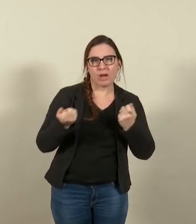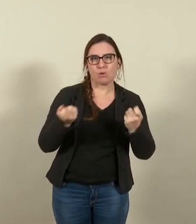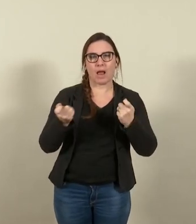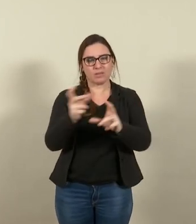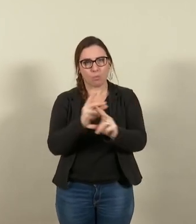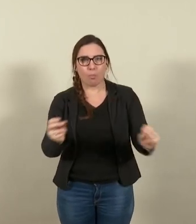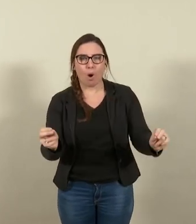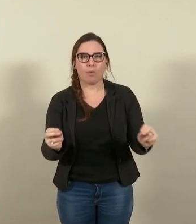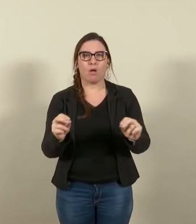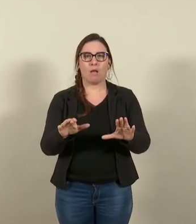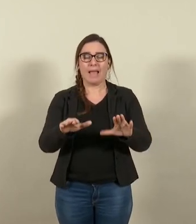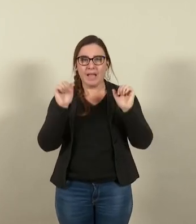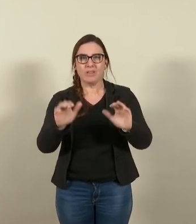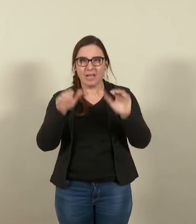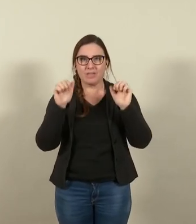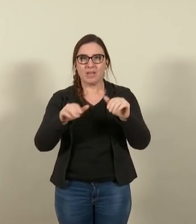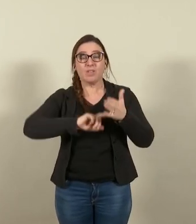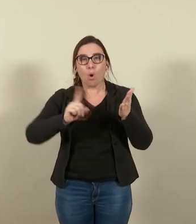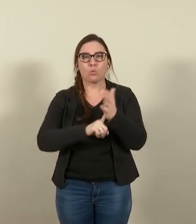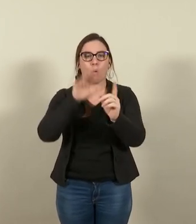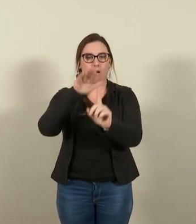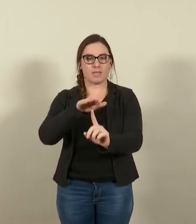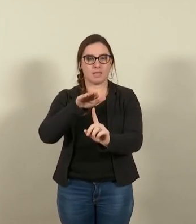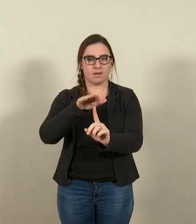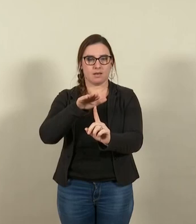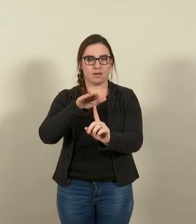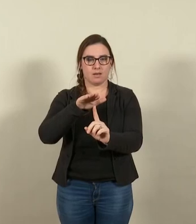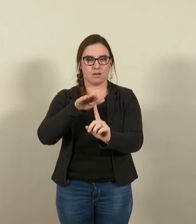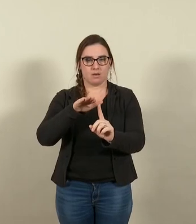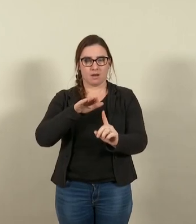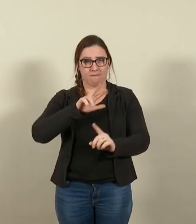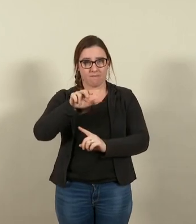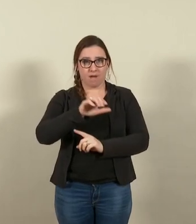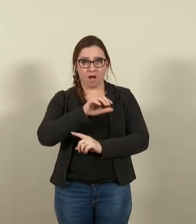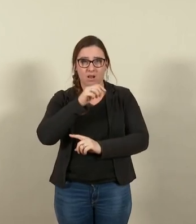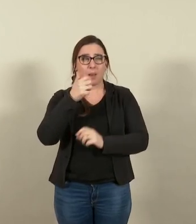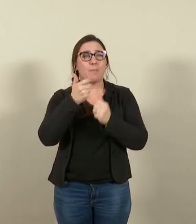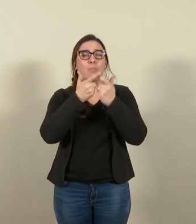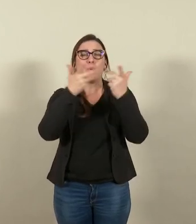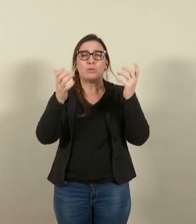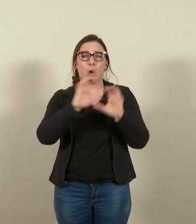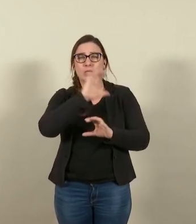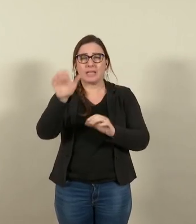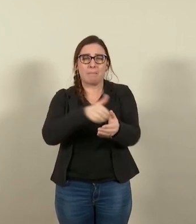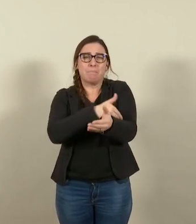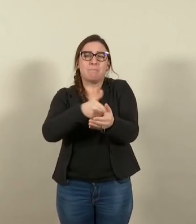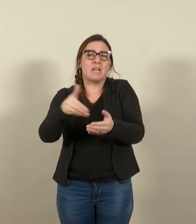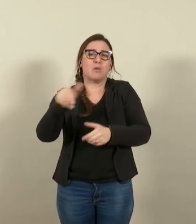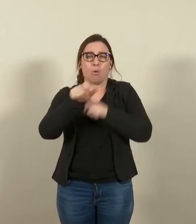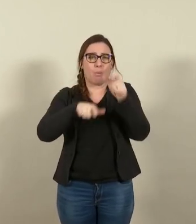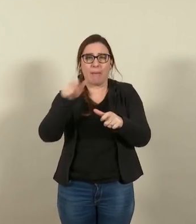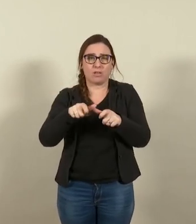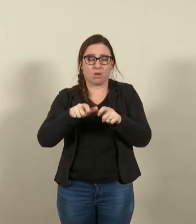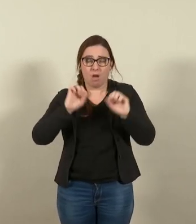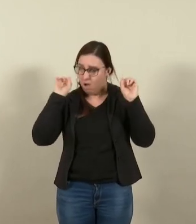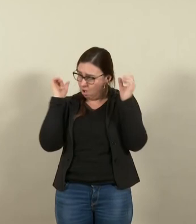des mesures empêchant l'exercice droit d'asile qui plongeront des centaines de milliers de personnes dans l'irrégularité du jour au